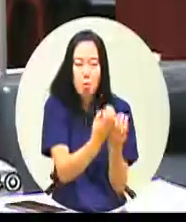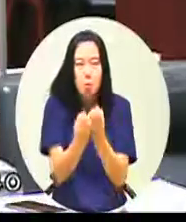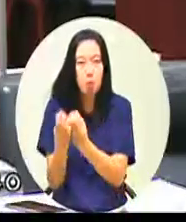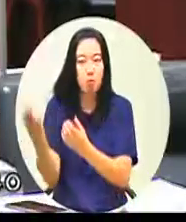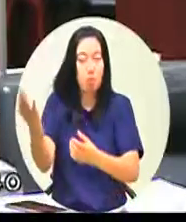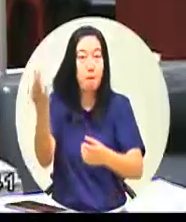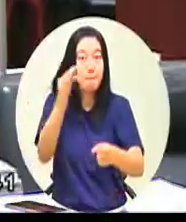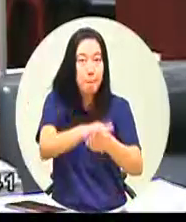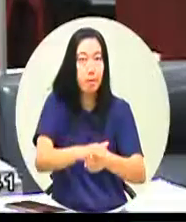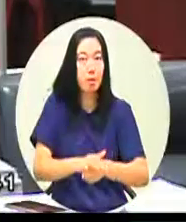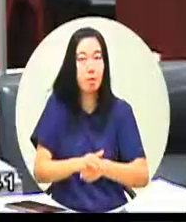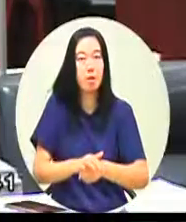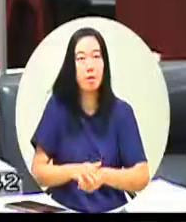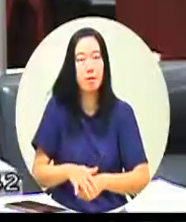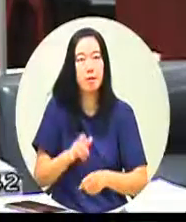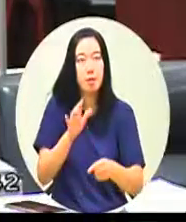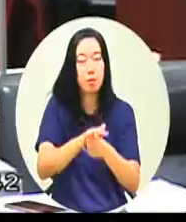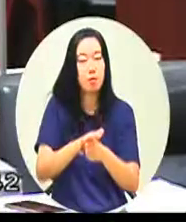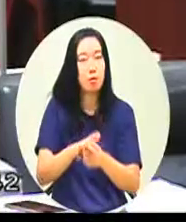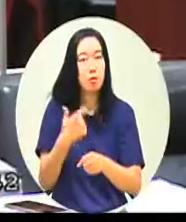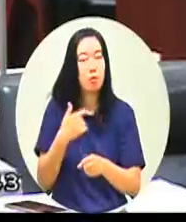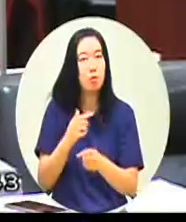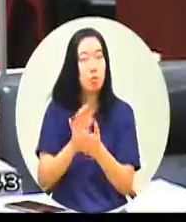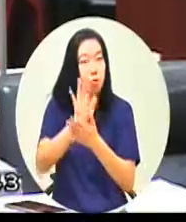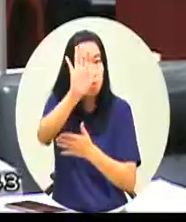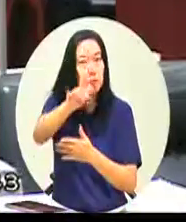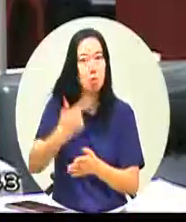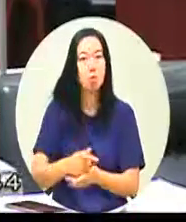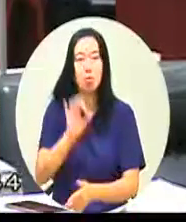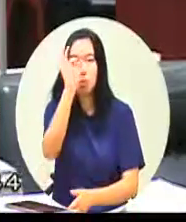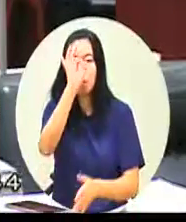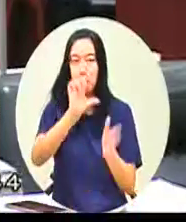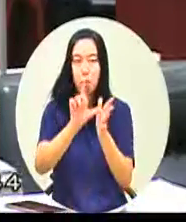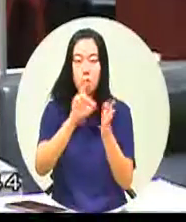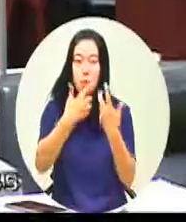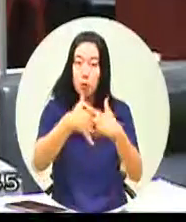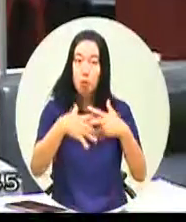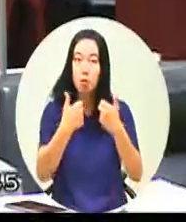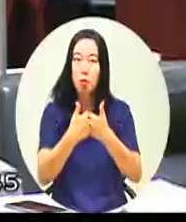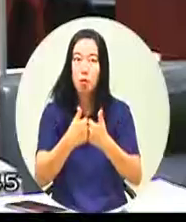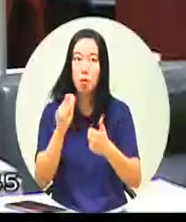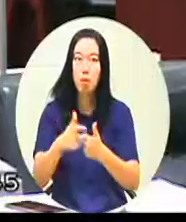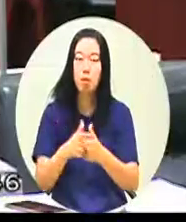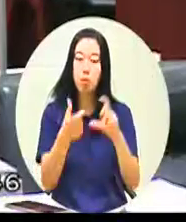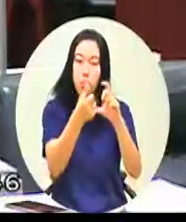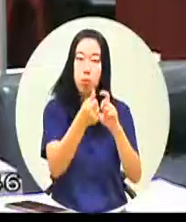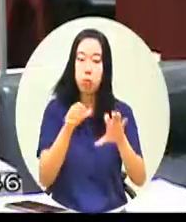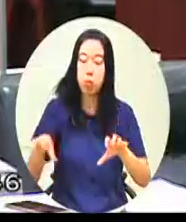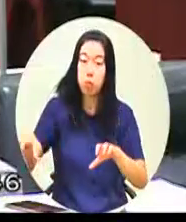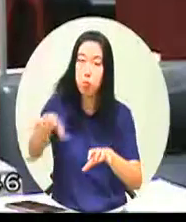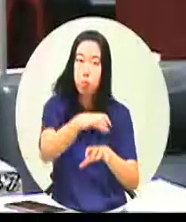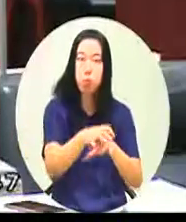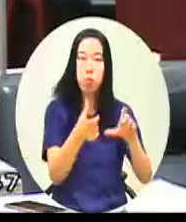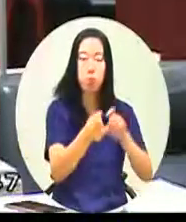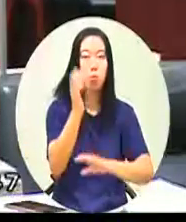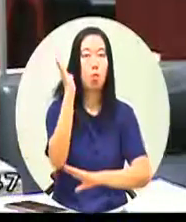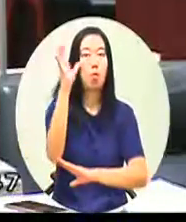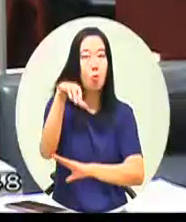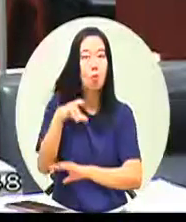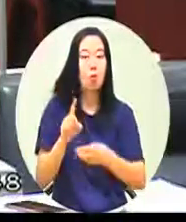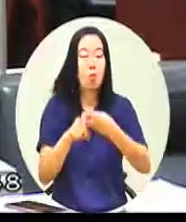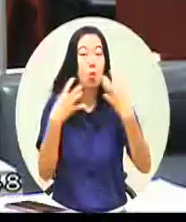吼，我是毋是连工找一个机会，甲各区公所的主办